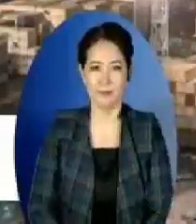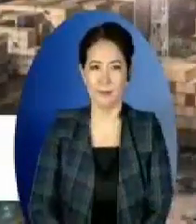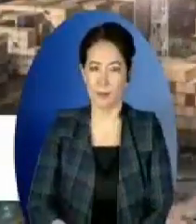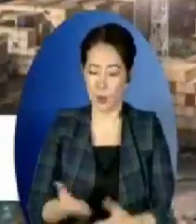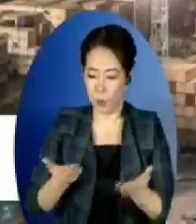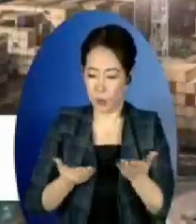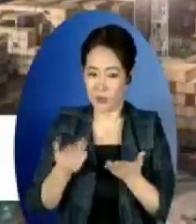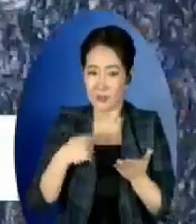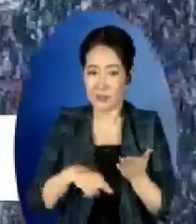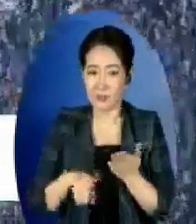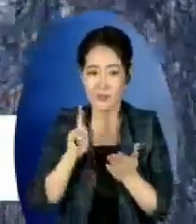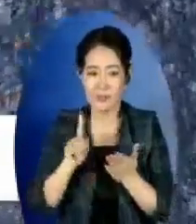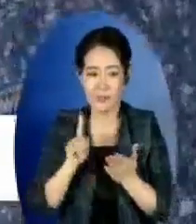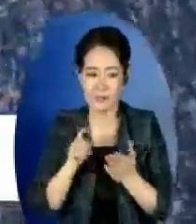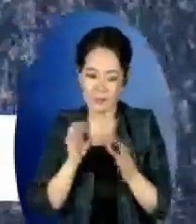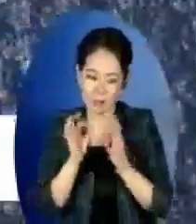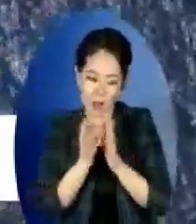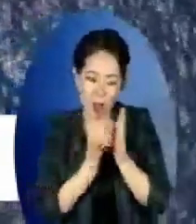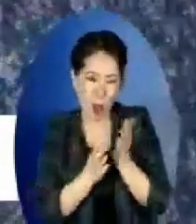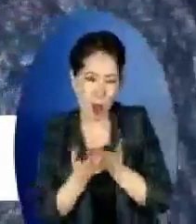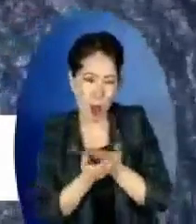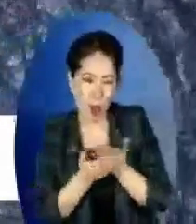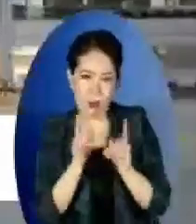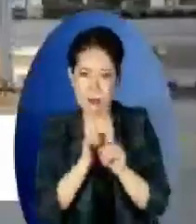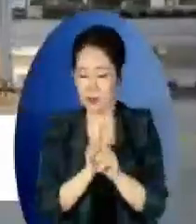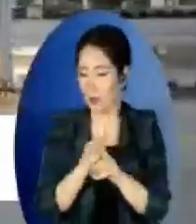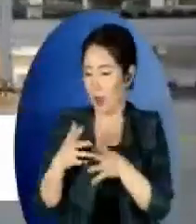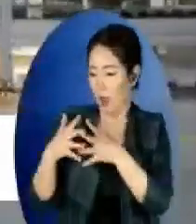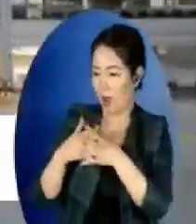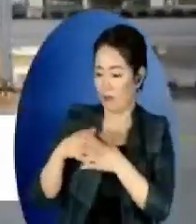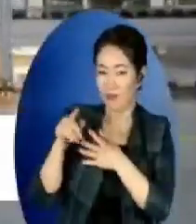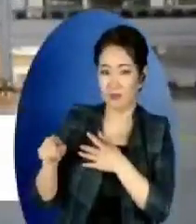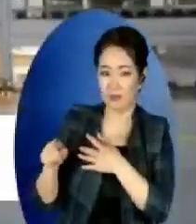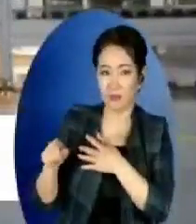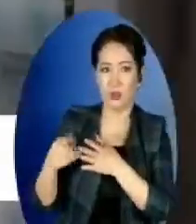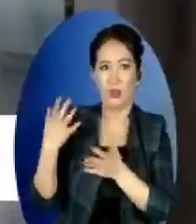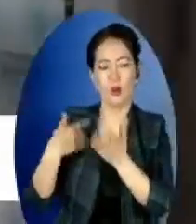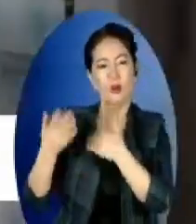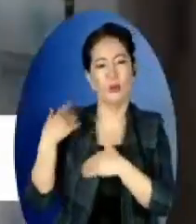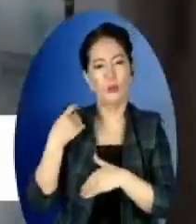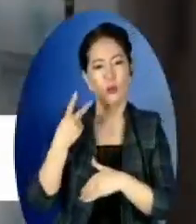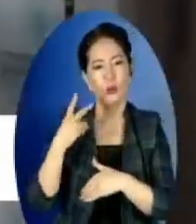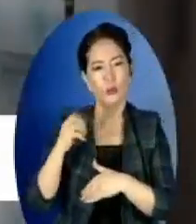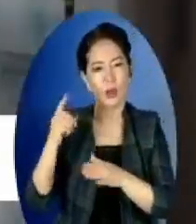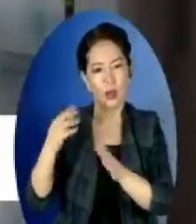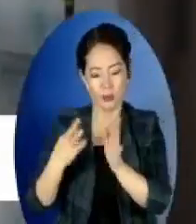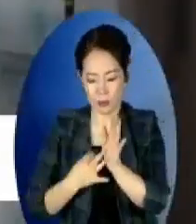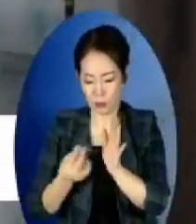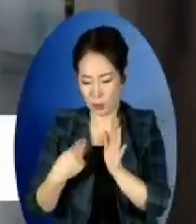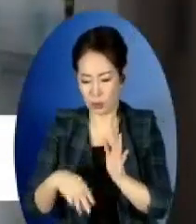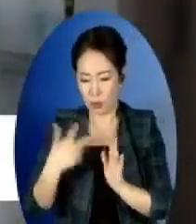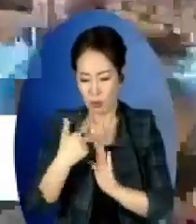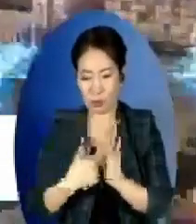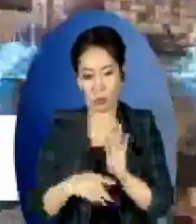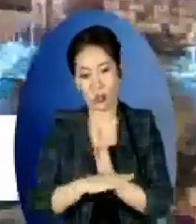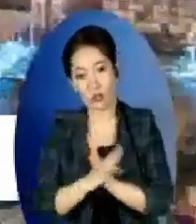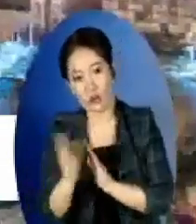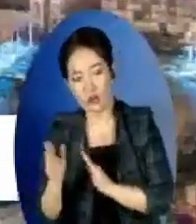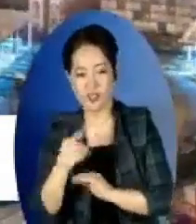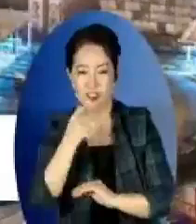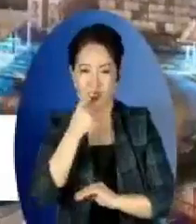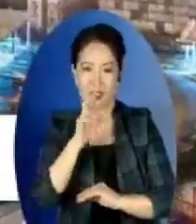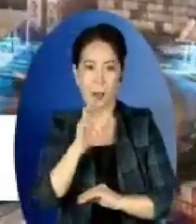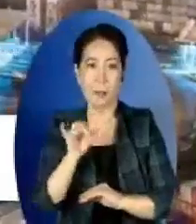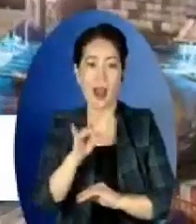За худалдааны эхний шатны хэлэлцээрт заасны дагуу Америк нэгдсэн улсын тал өнгөрсөн 2018 оны 3-р сараас хойш хятадын